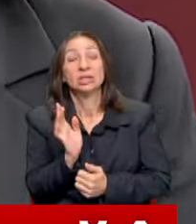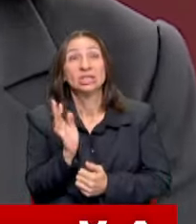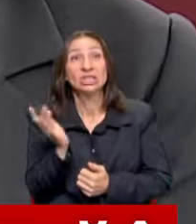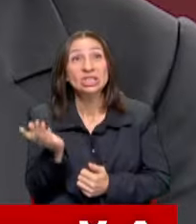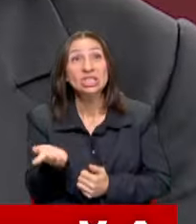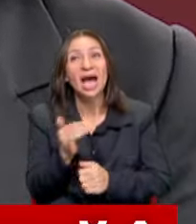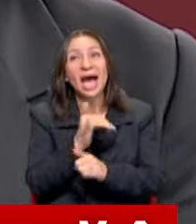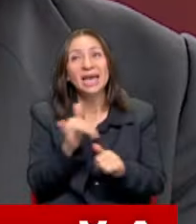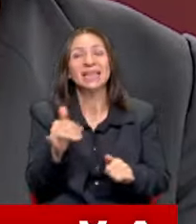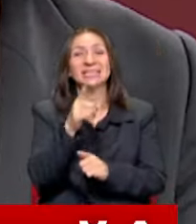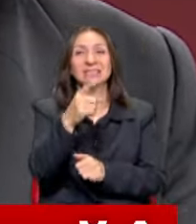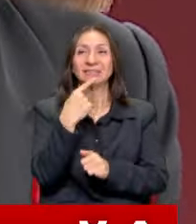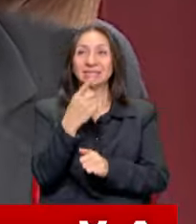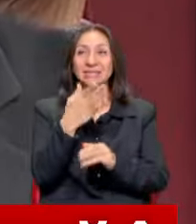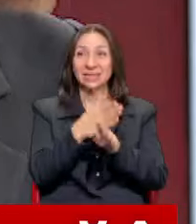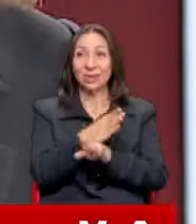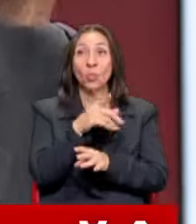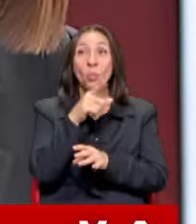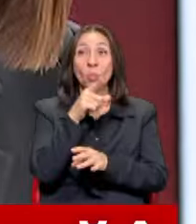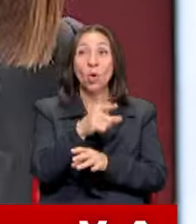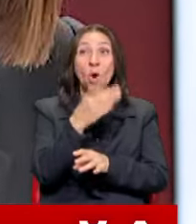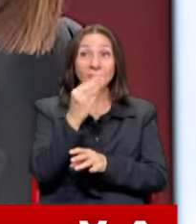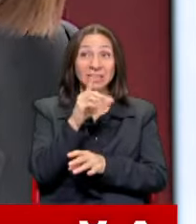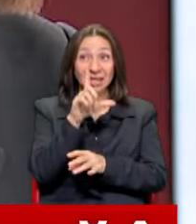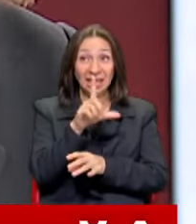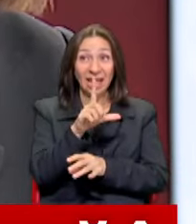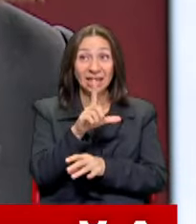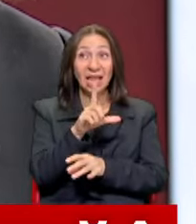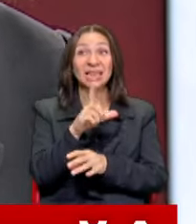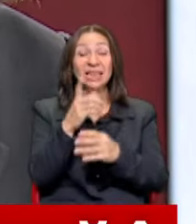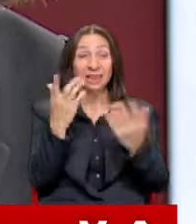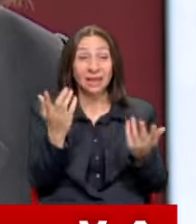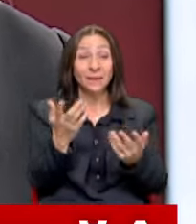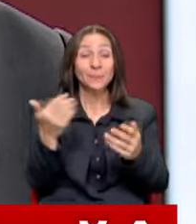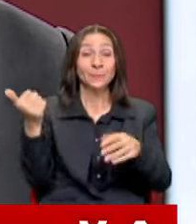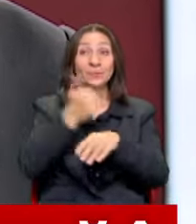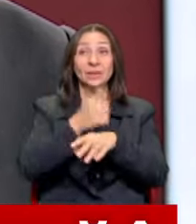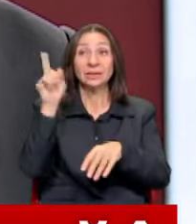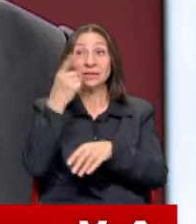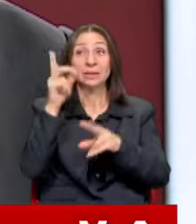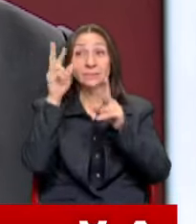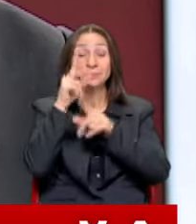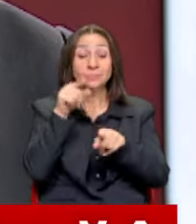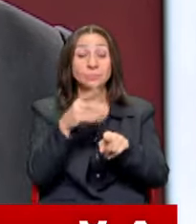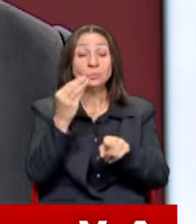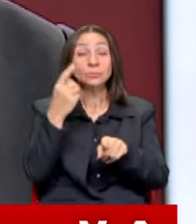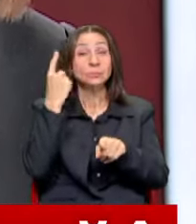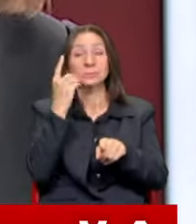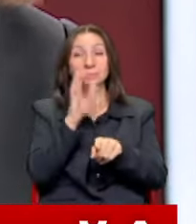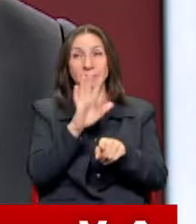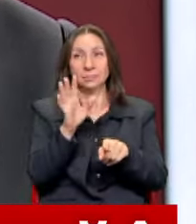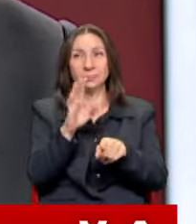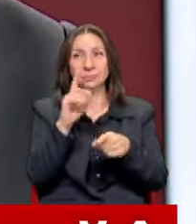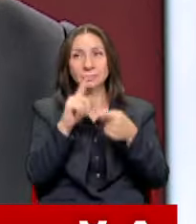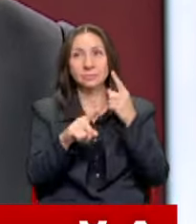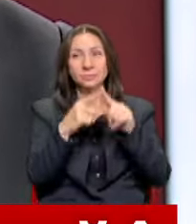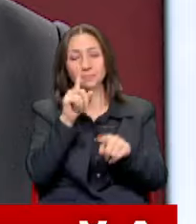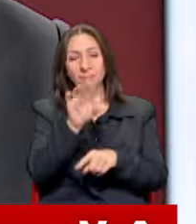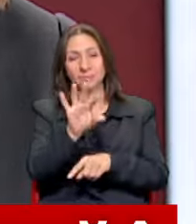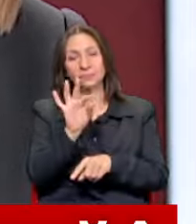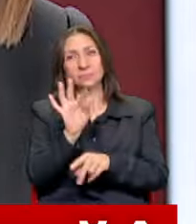aynen sizin dediğiniz gibi bu olması gereken ki ben iktidarın da hayalinin bu olduğunu düşünmüyorum siyaset bir